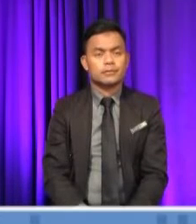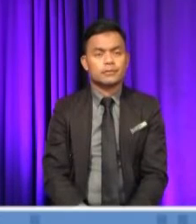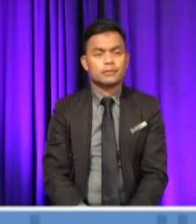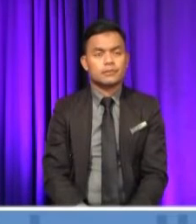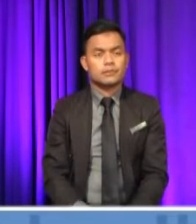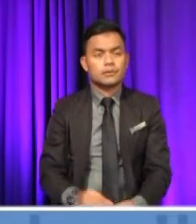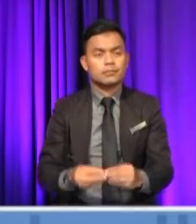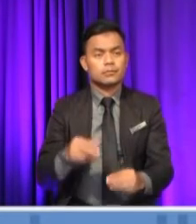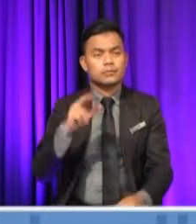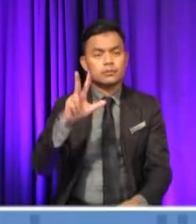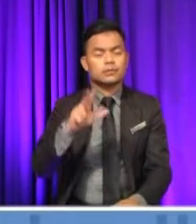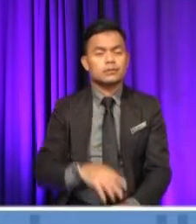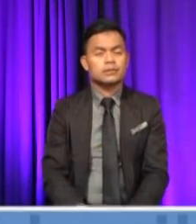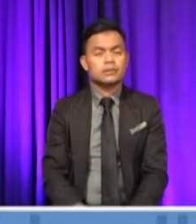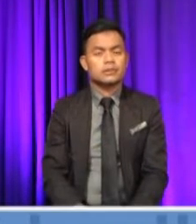ketiga.